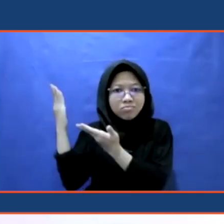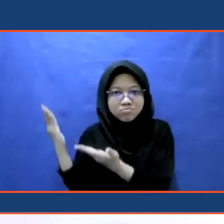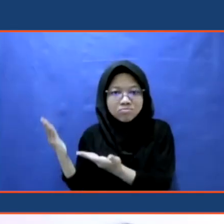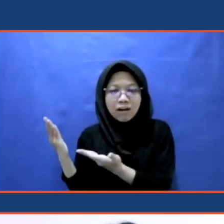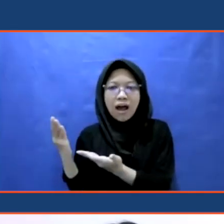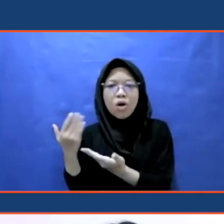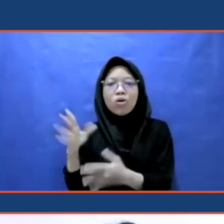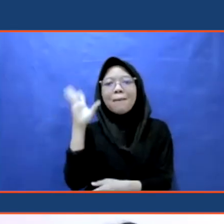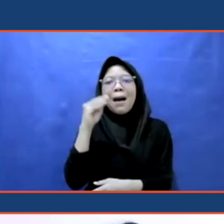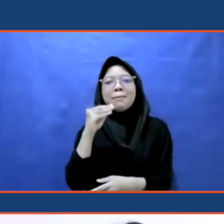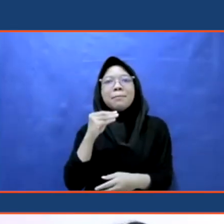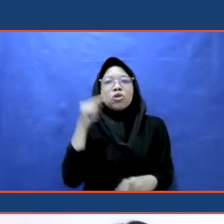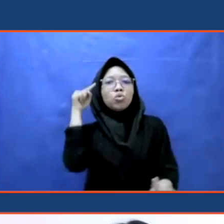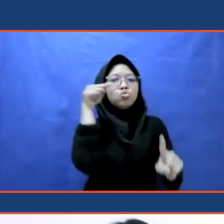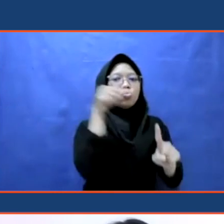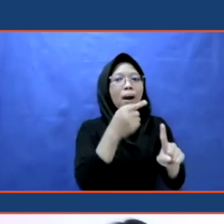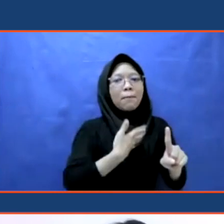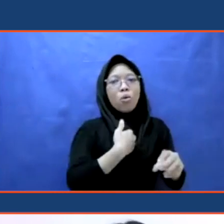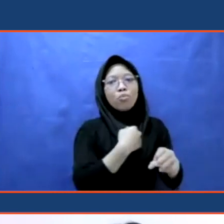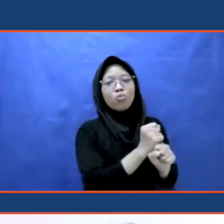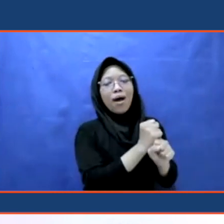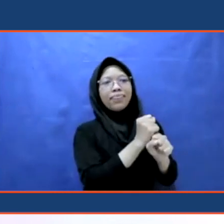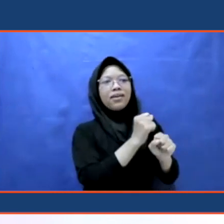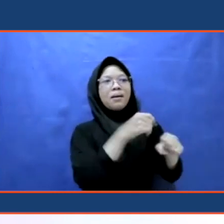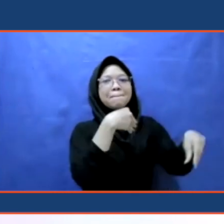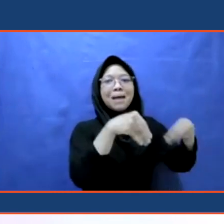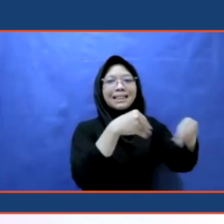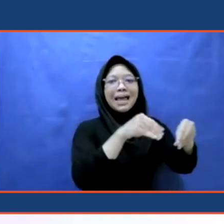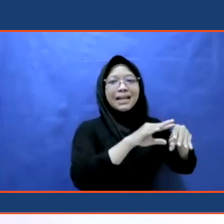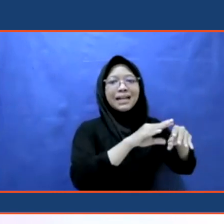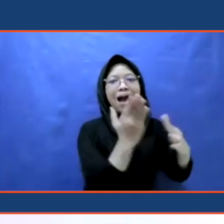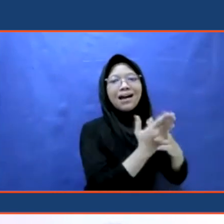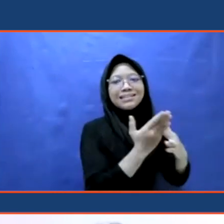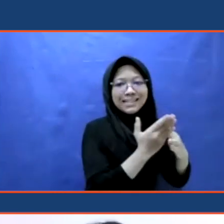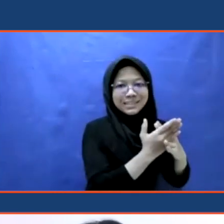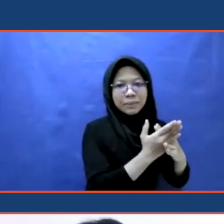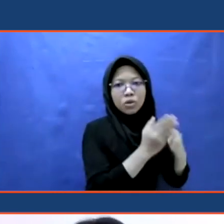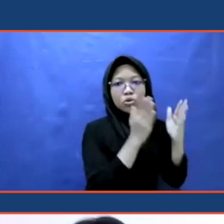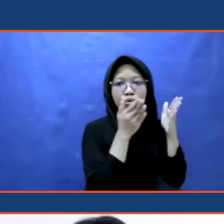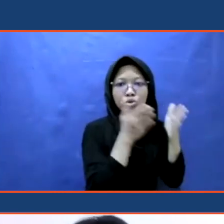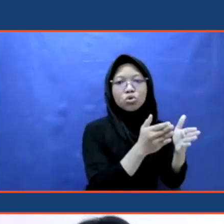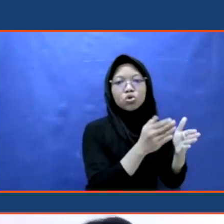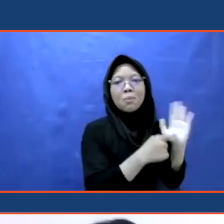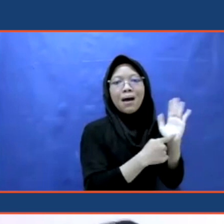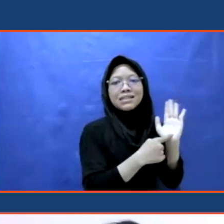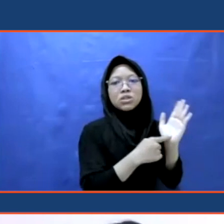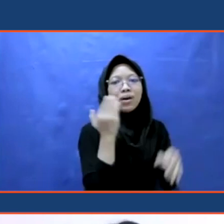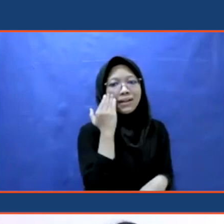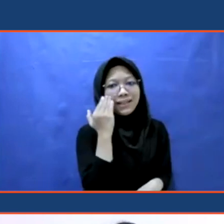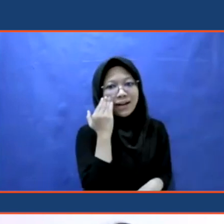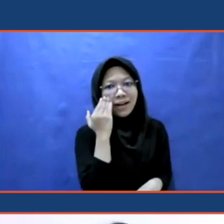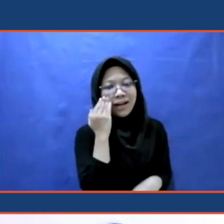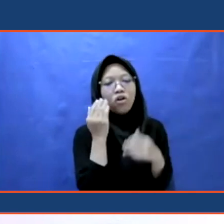aksesibel khususnya untuk pembelajar net rayon dan lotion Oke jadi beberapa